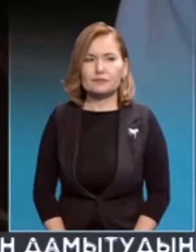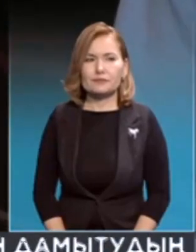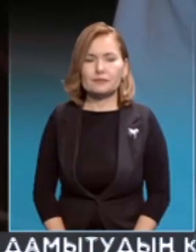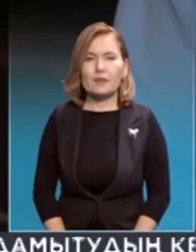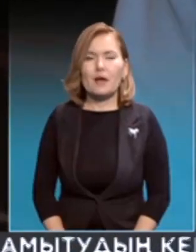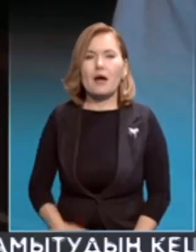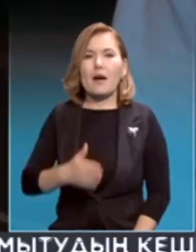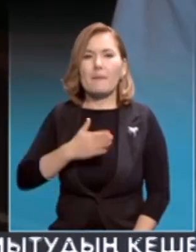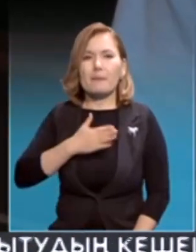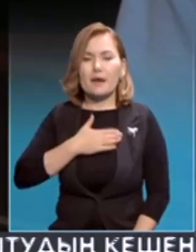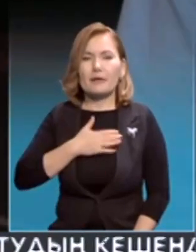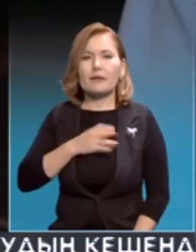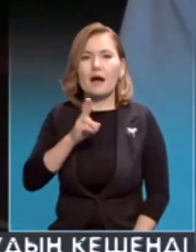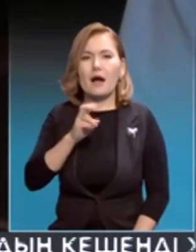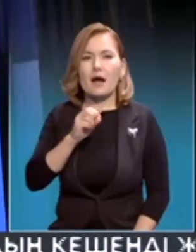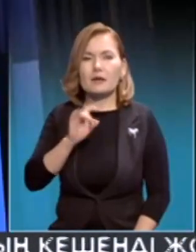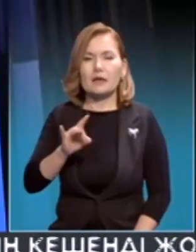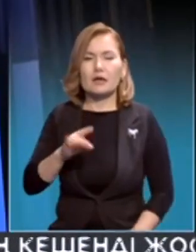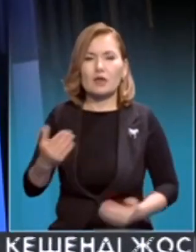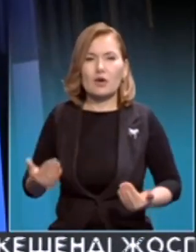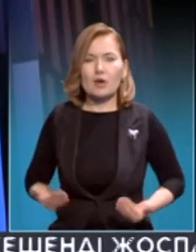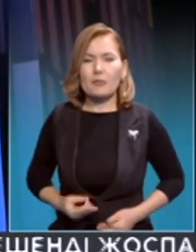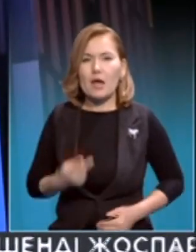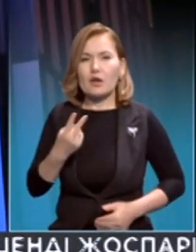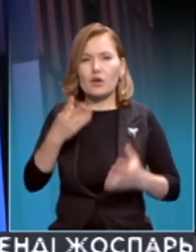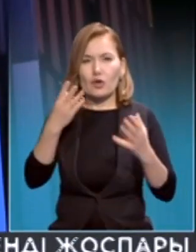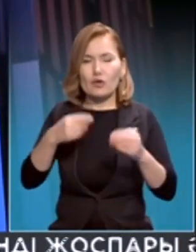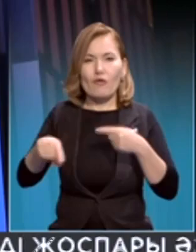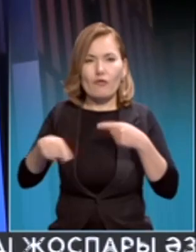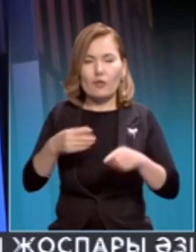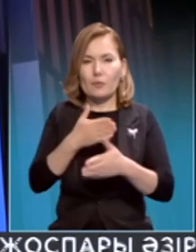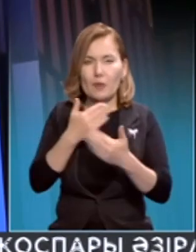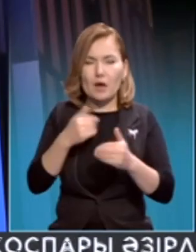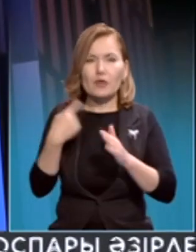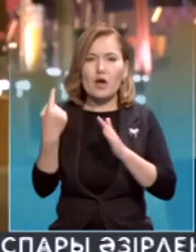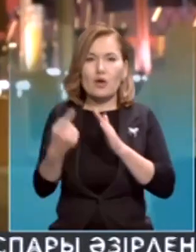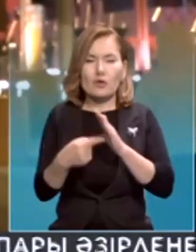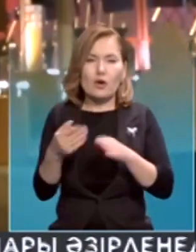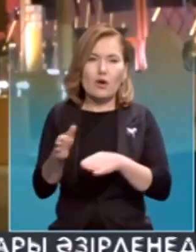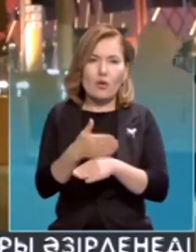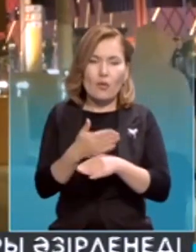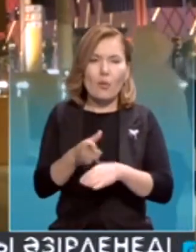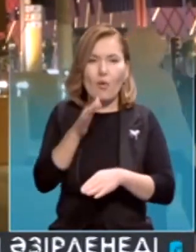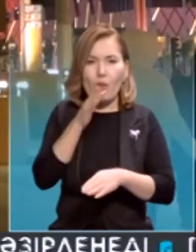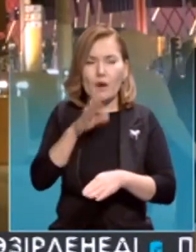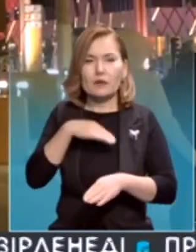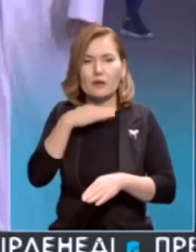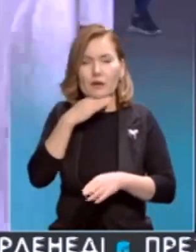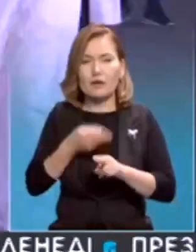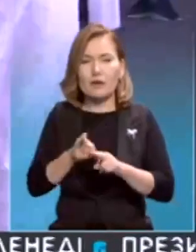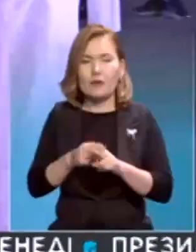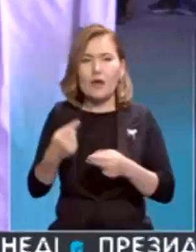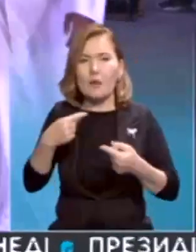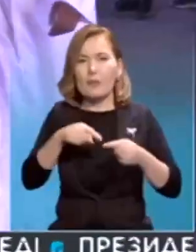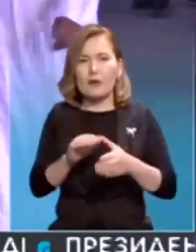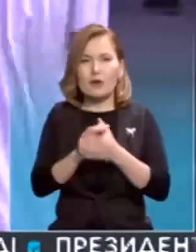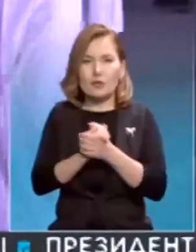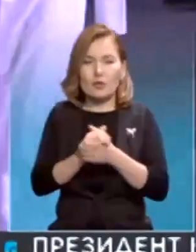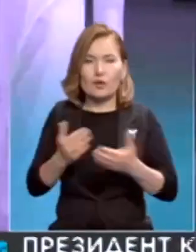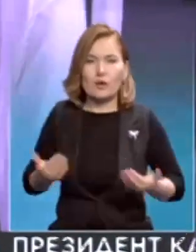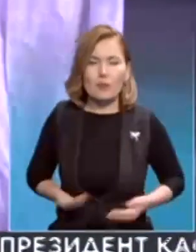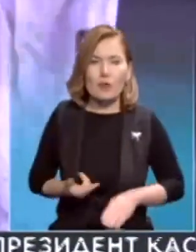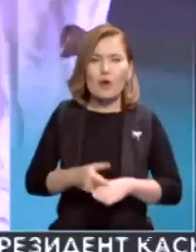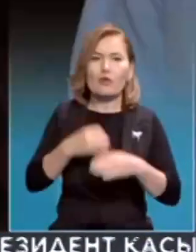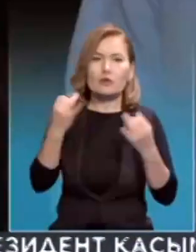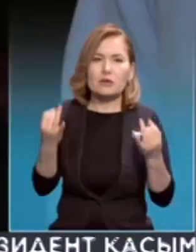Мен Қатар тұрғынымын. 2 күн футбол матчы жоқ. Сондықтан серуендеуге уақыт жеткілікті. Барлығы бір-бірімен дос болып кеткендей, ойындарда